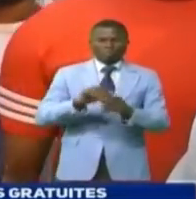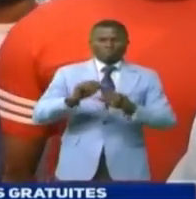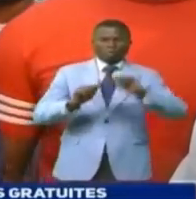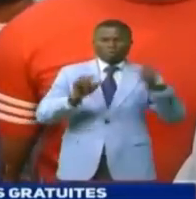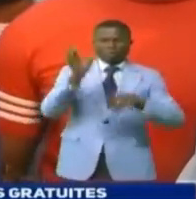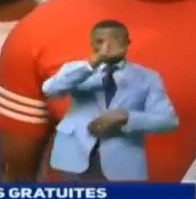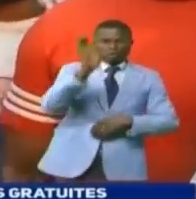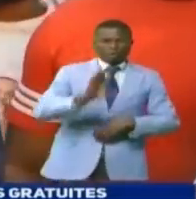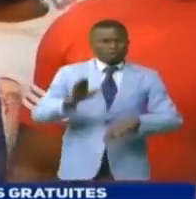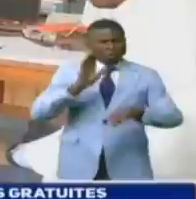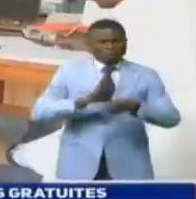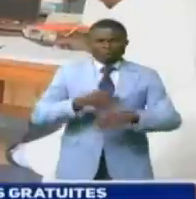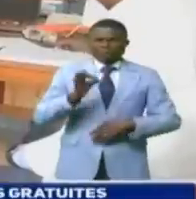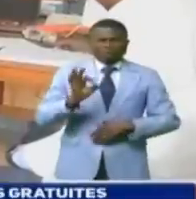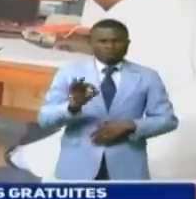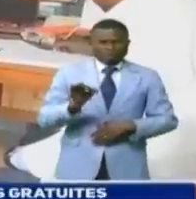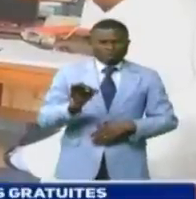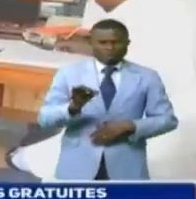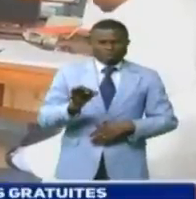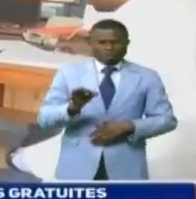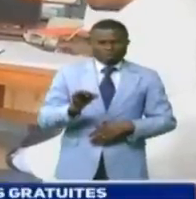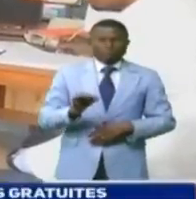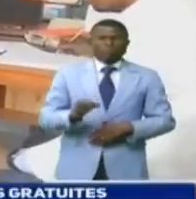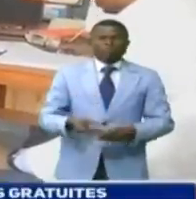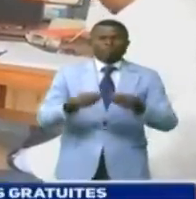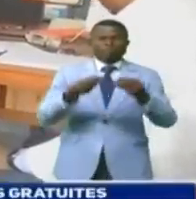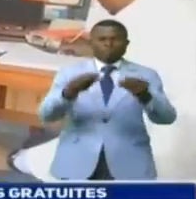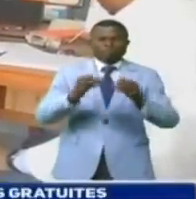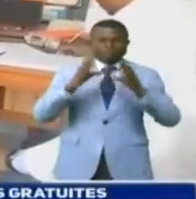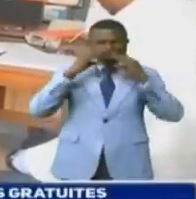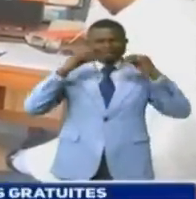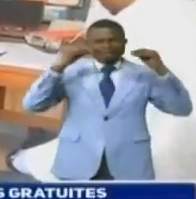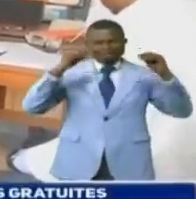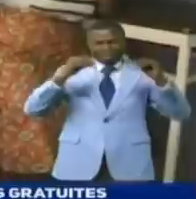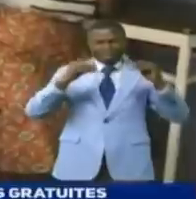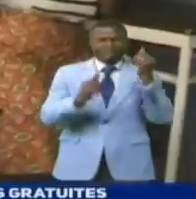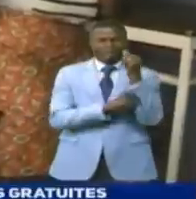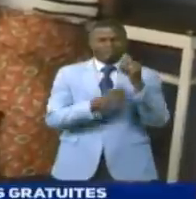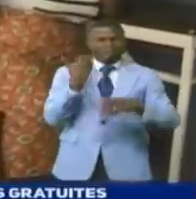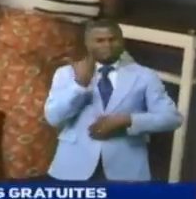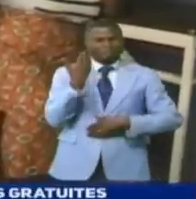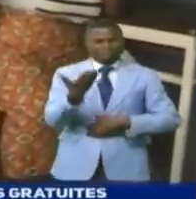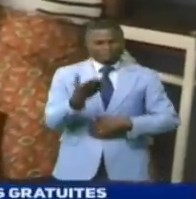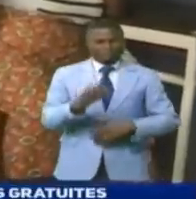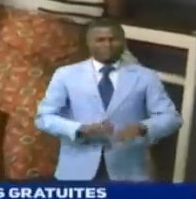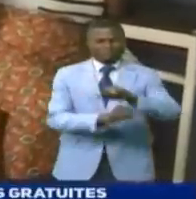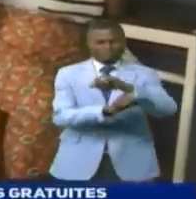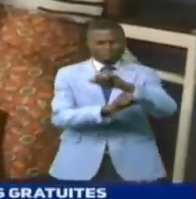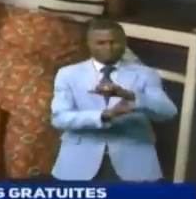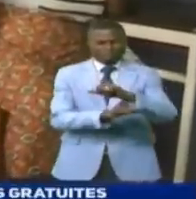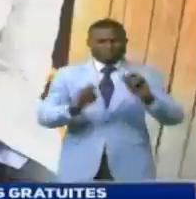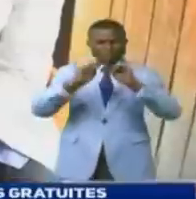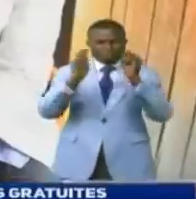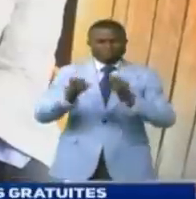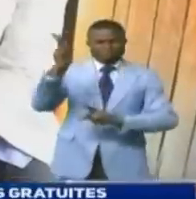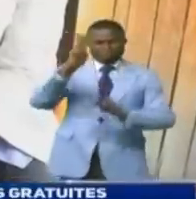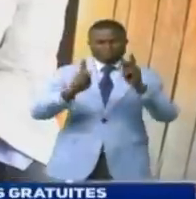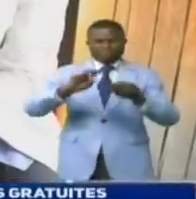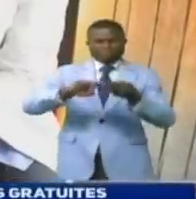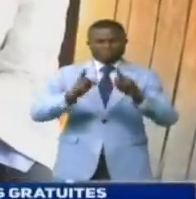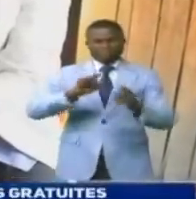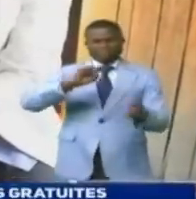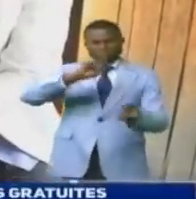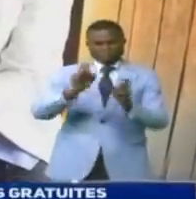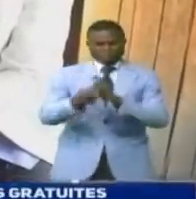qui n'ont pas été servies. Apporter tant soit peu le sourire à ses congénères par une assistance, la Ligue populaire des Amis de